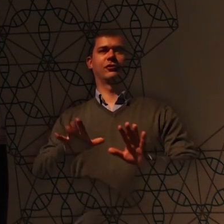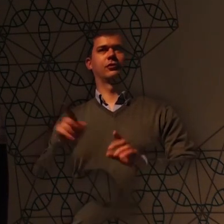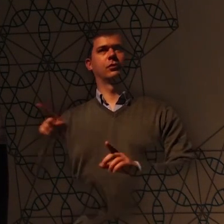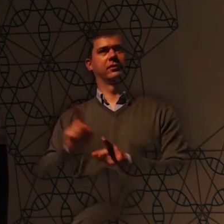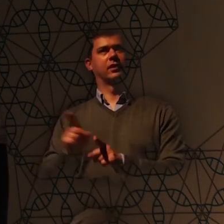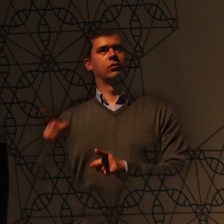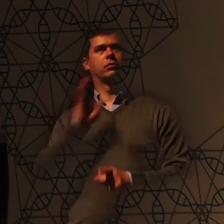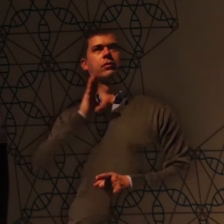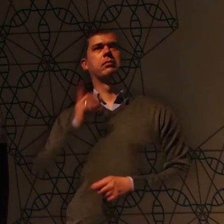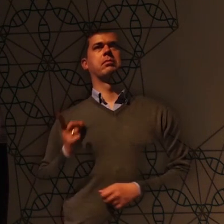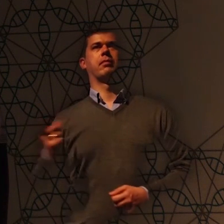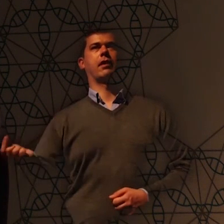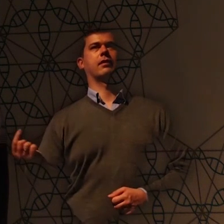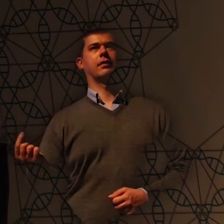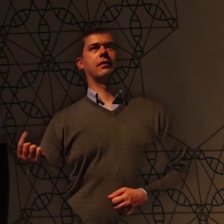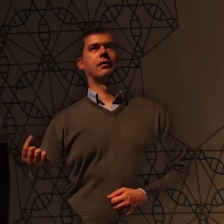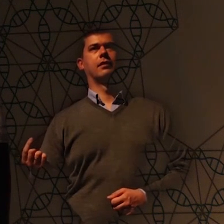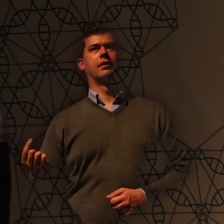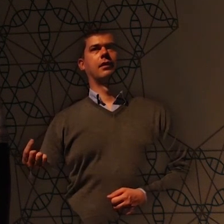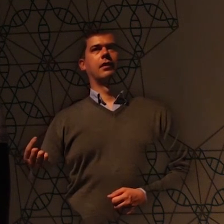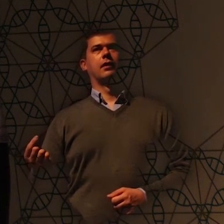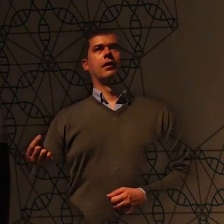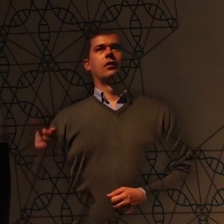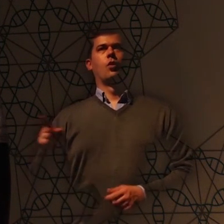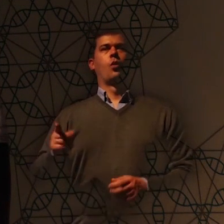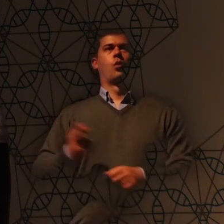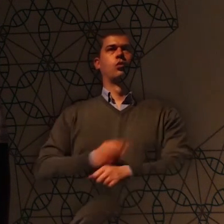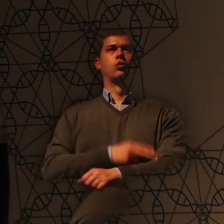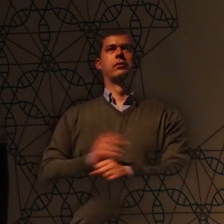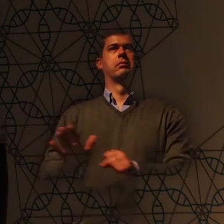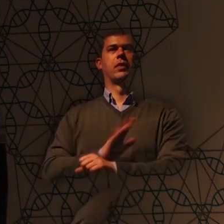partnerami dla urzędu